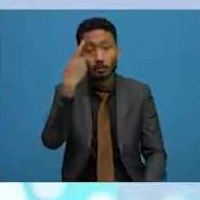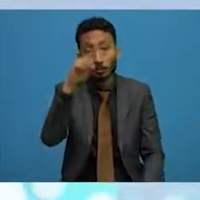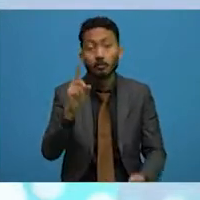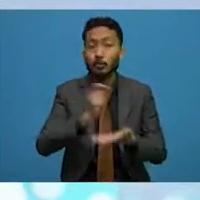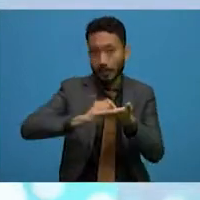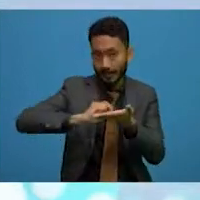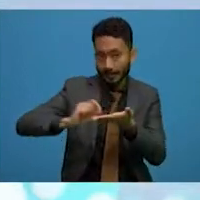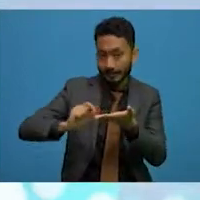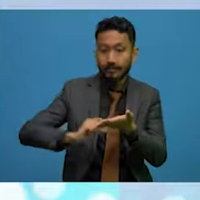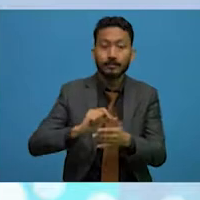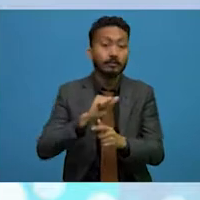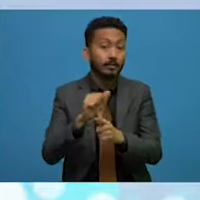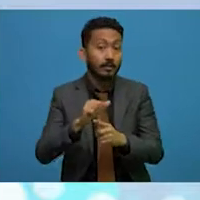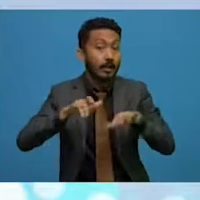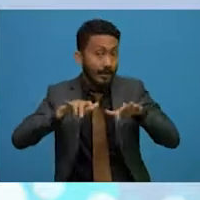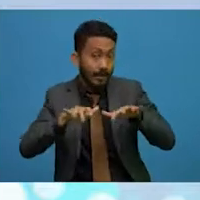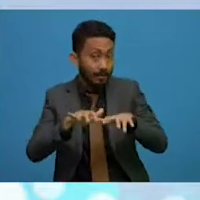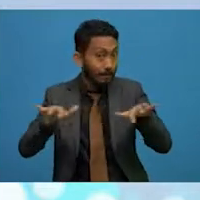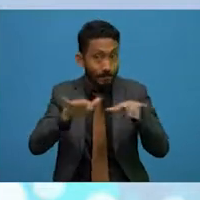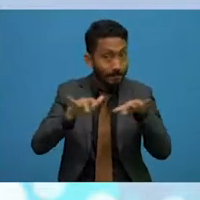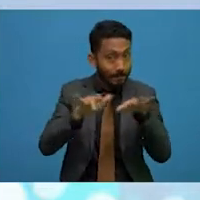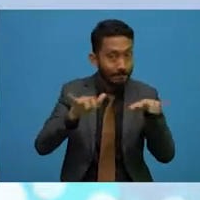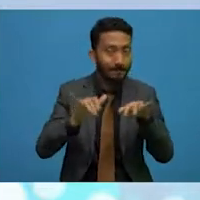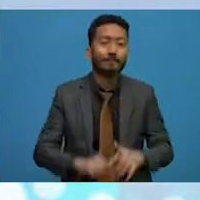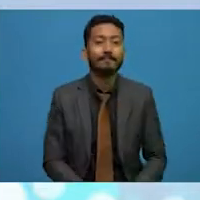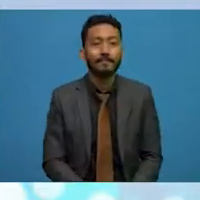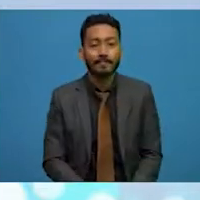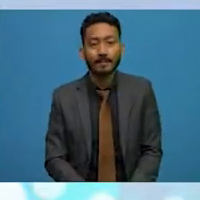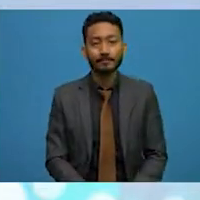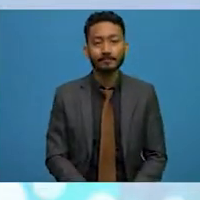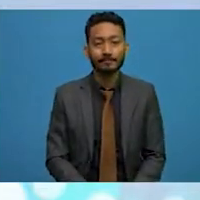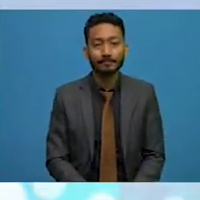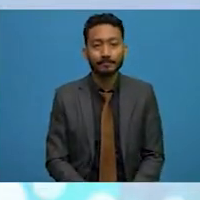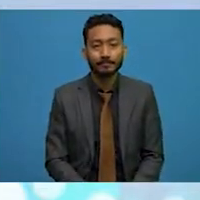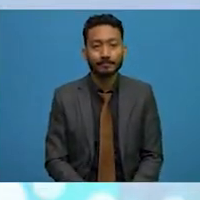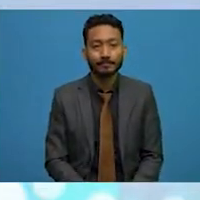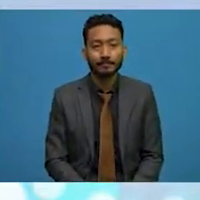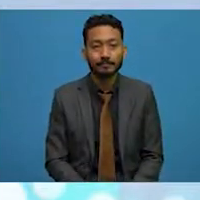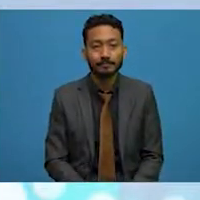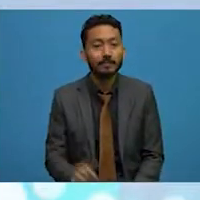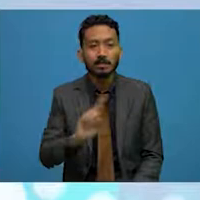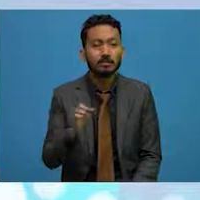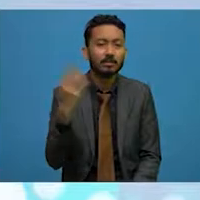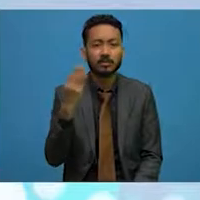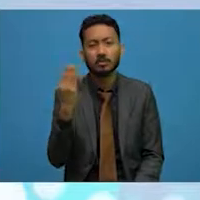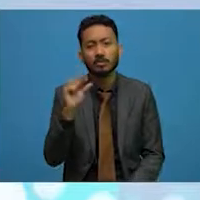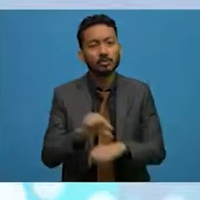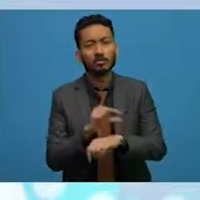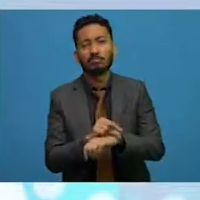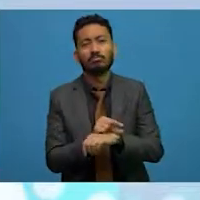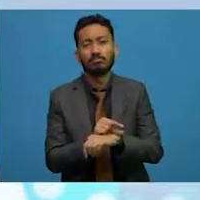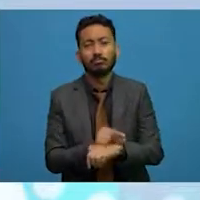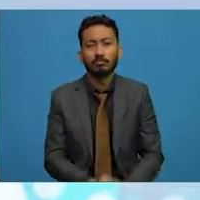menulis atau menaik sebarang maklumat. Pada bahagian manakah kita biasa menggunakan teks ini?